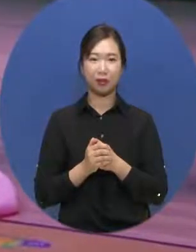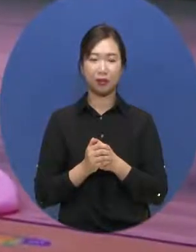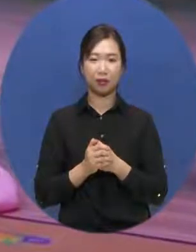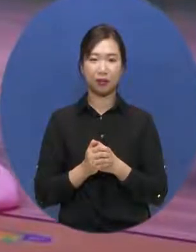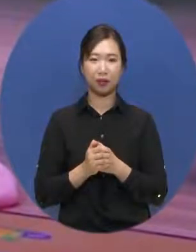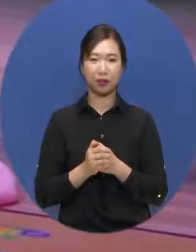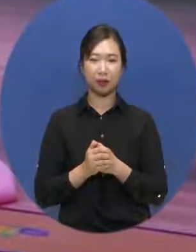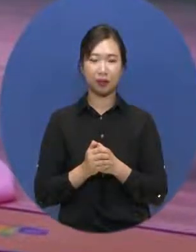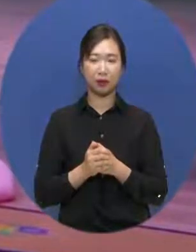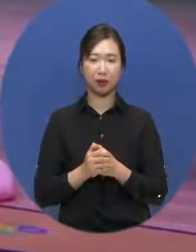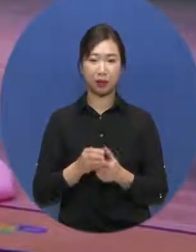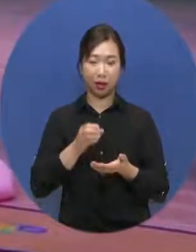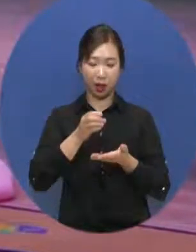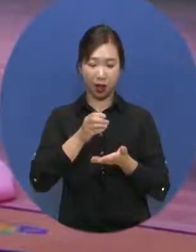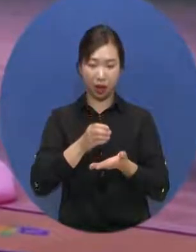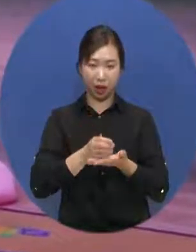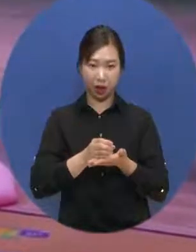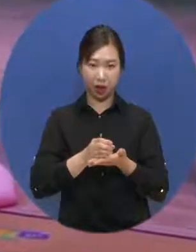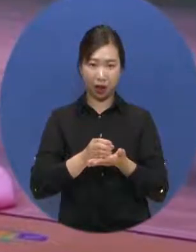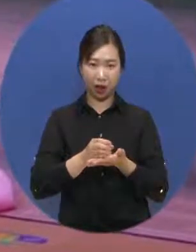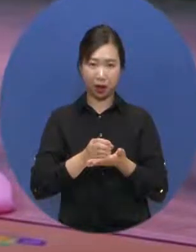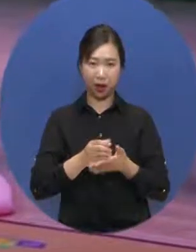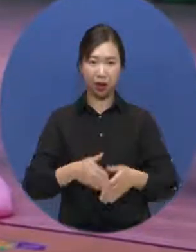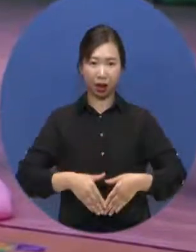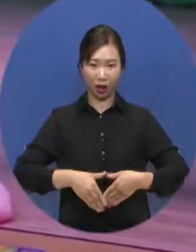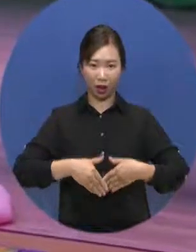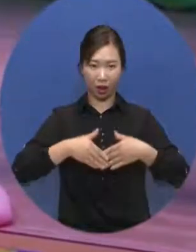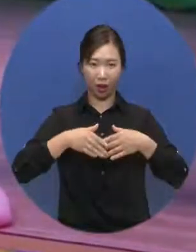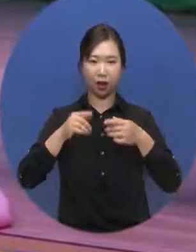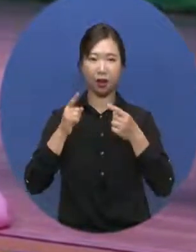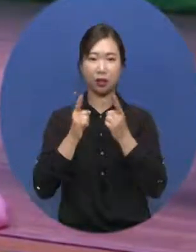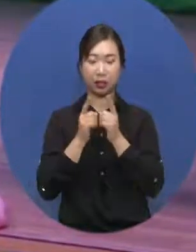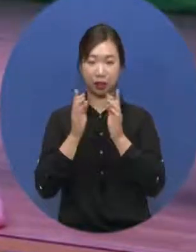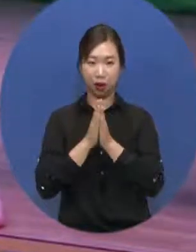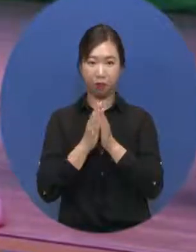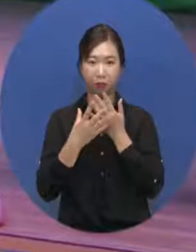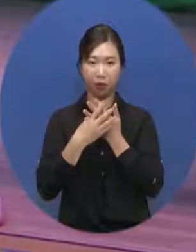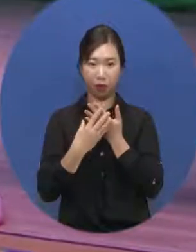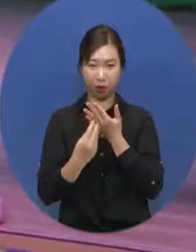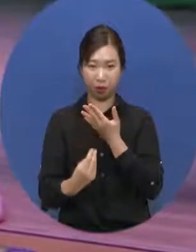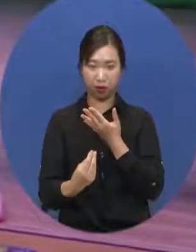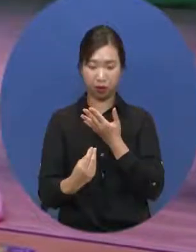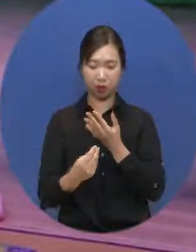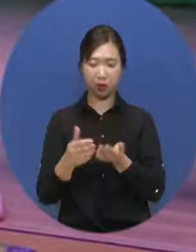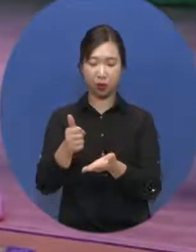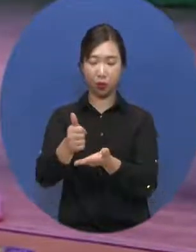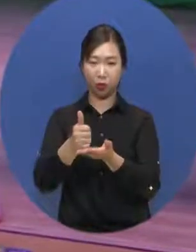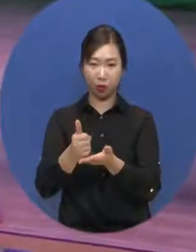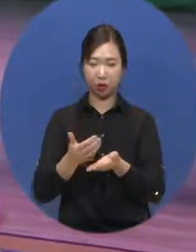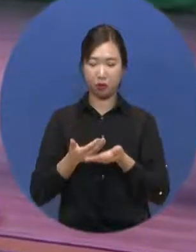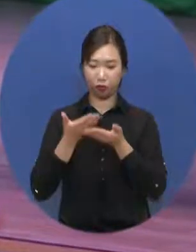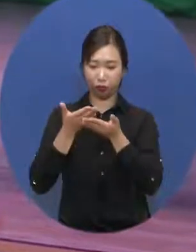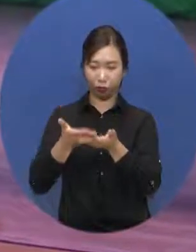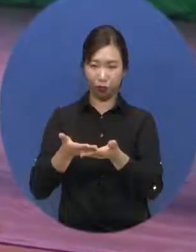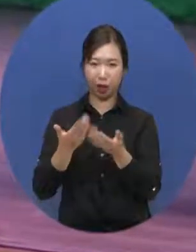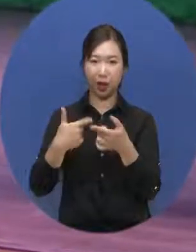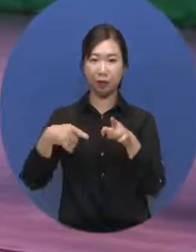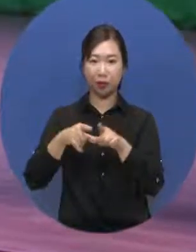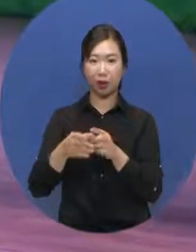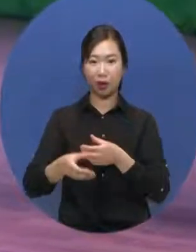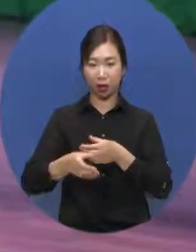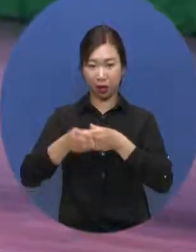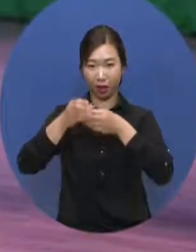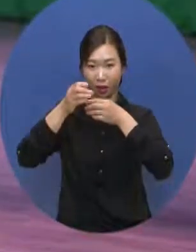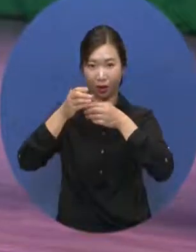예열하고 직접 차를 우려내고 다시 손이 내 차를 내고 함께 마시는 순서로